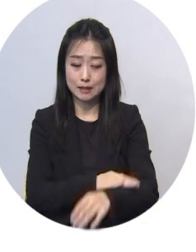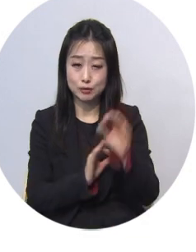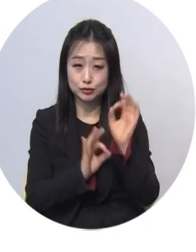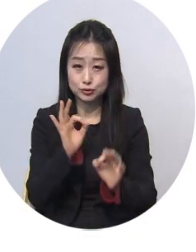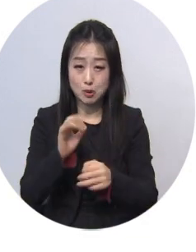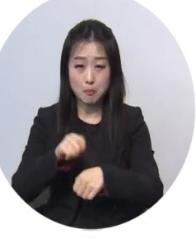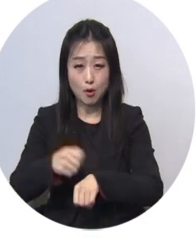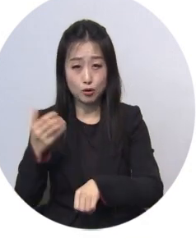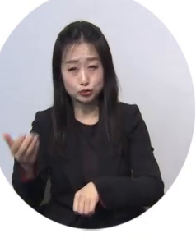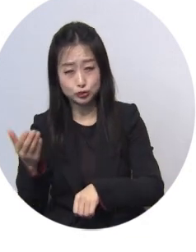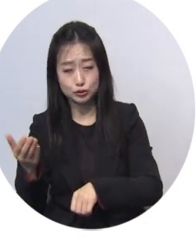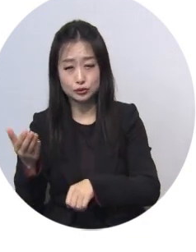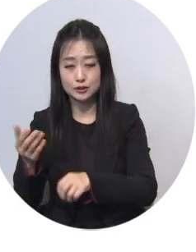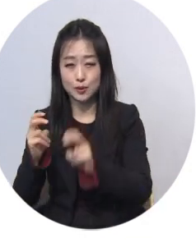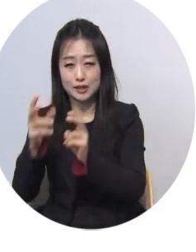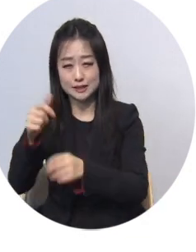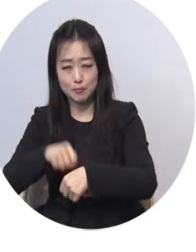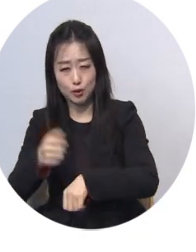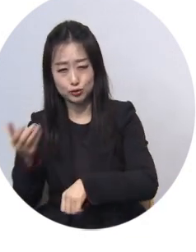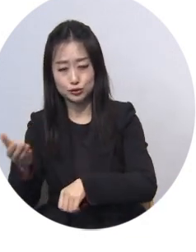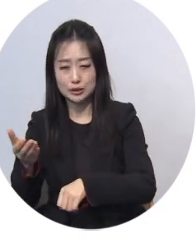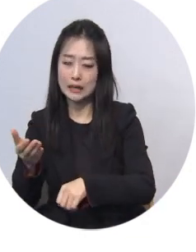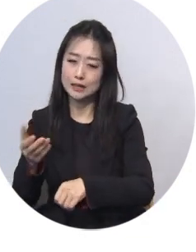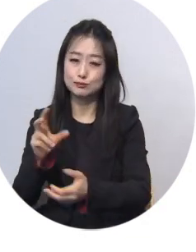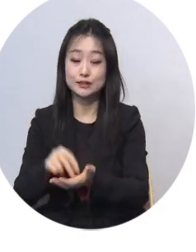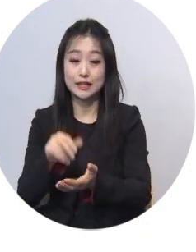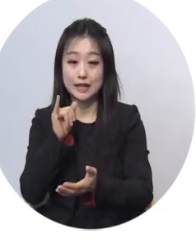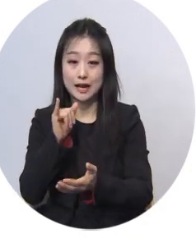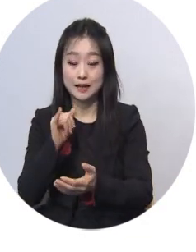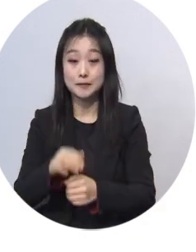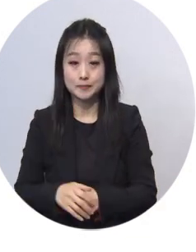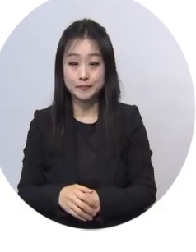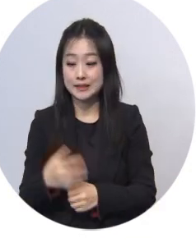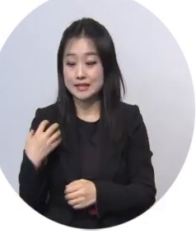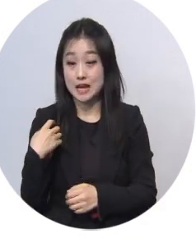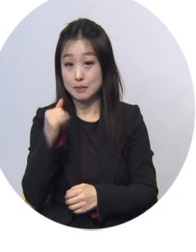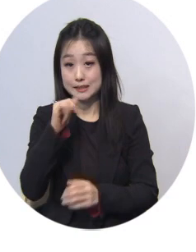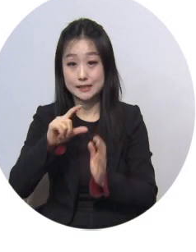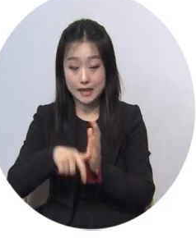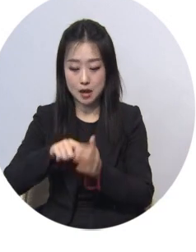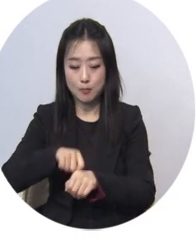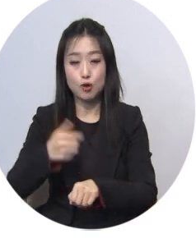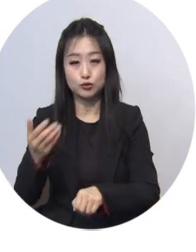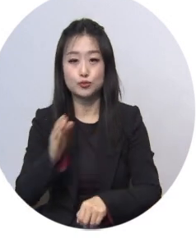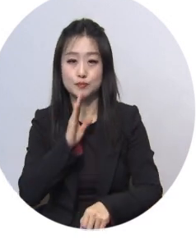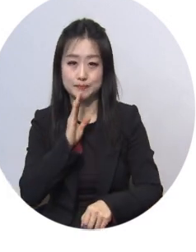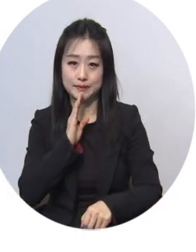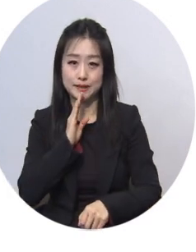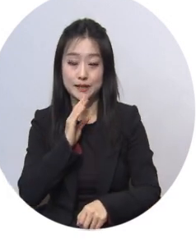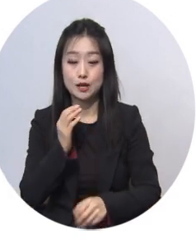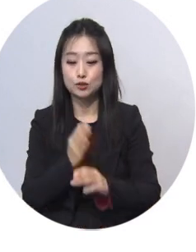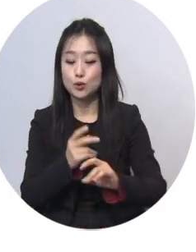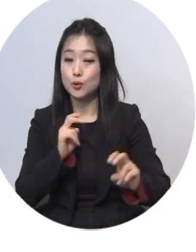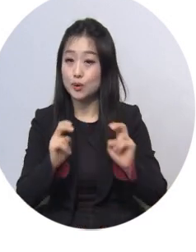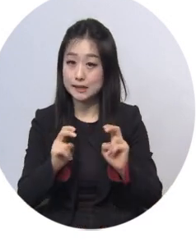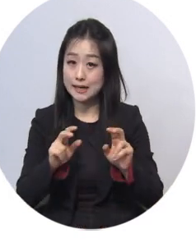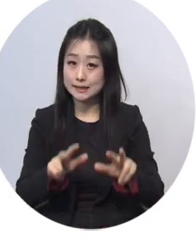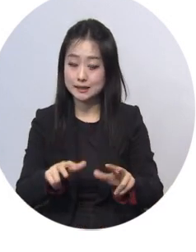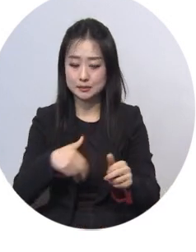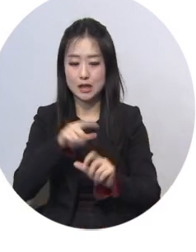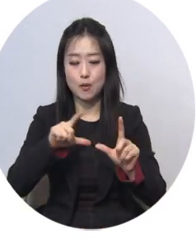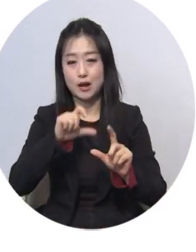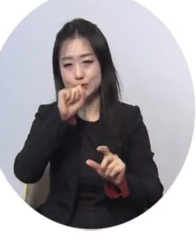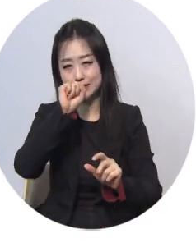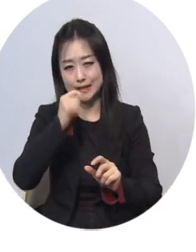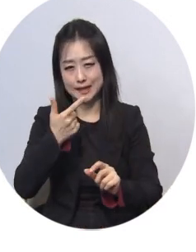아니라고 강조했습니다. 처벌은 헌법 원칙상 분명한 책임주의에 입각해 이뤄져야 하고 중소기업의 현실적 여건을